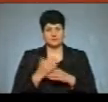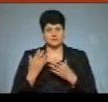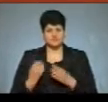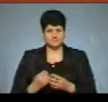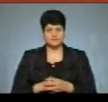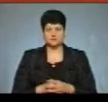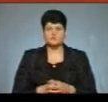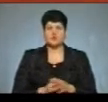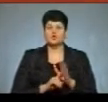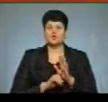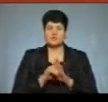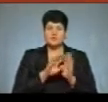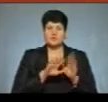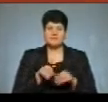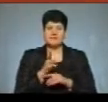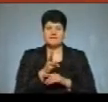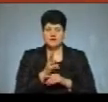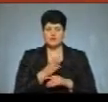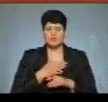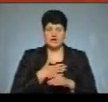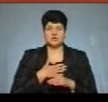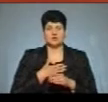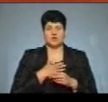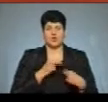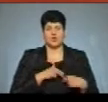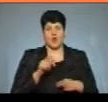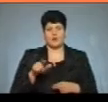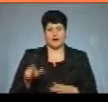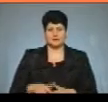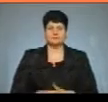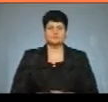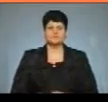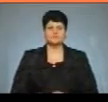А розпочнемо ми одразу після відеоматеріалу наших колег. Пропоную переглянути зараз.